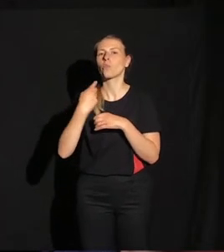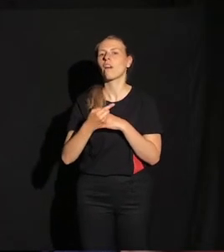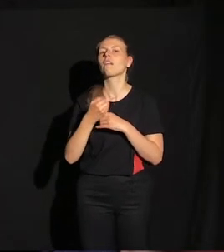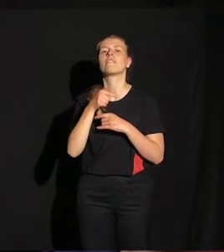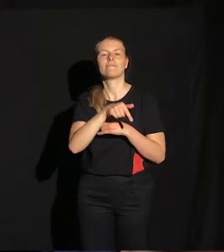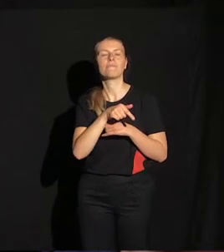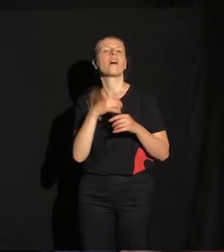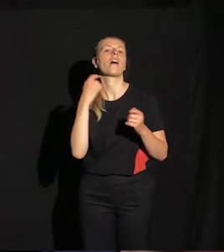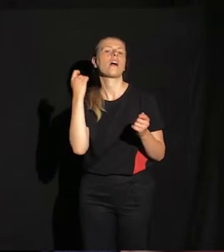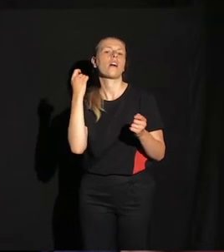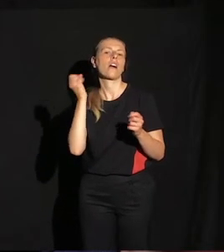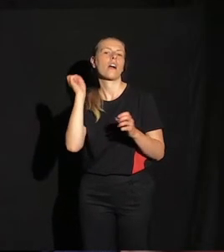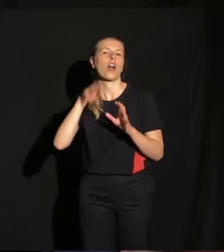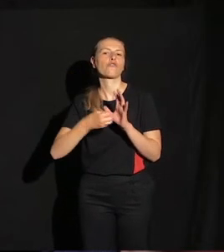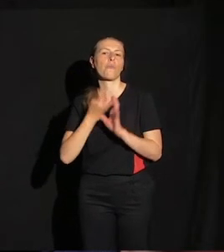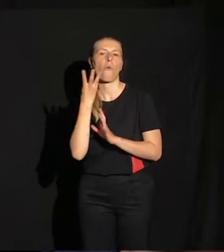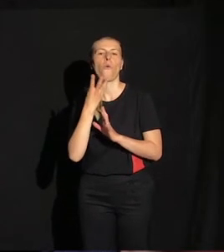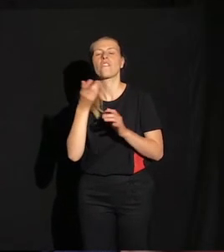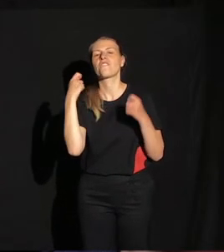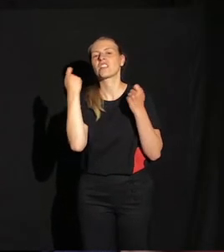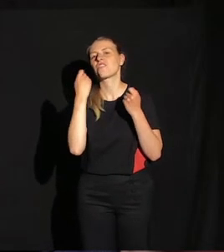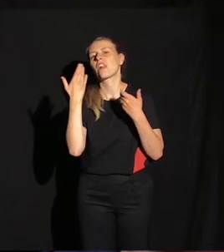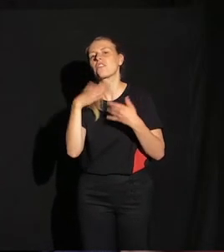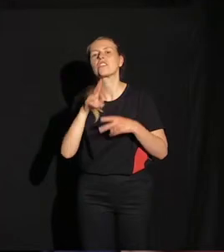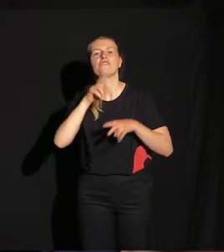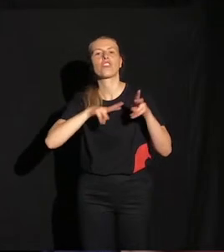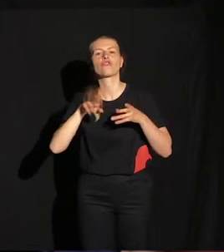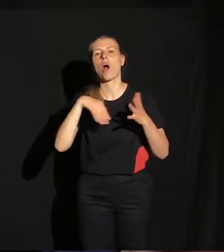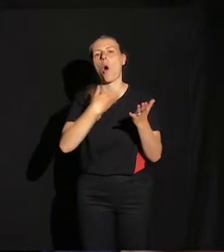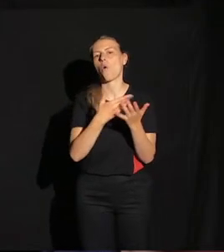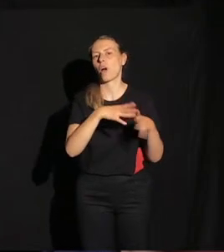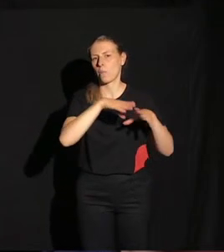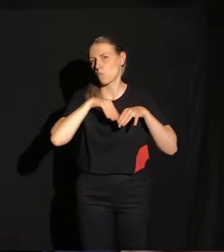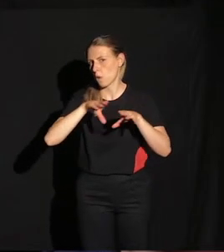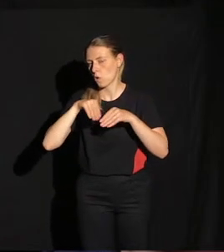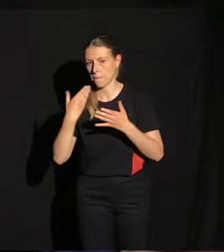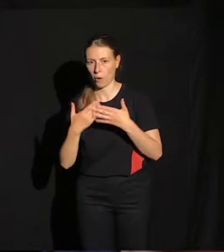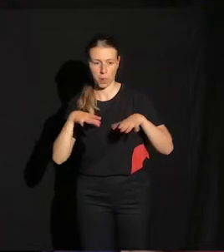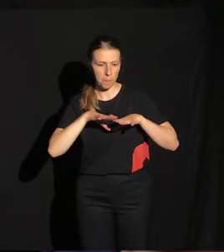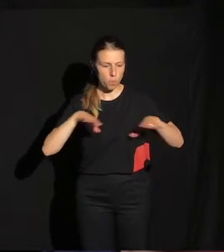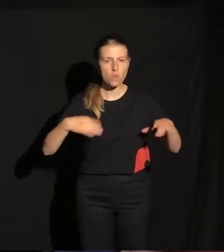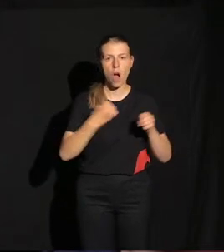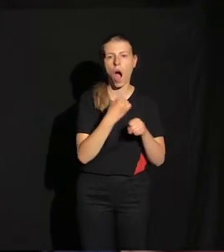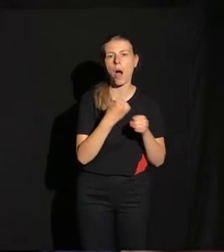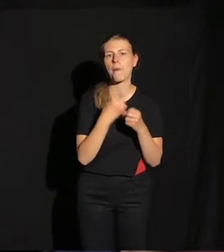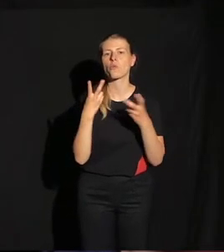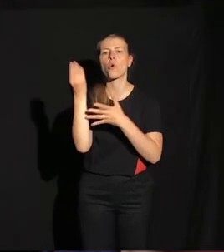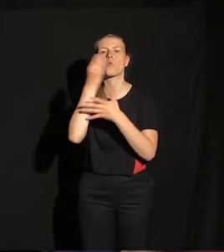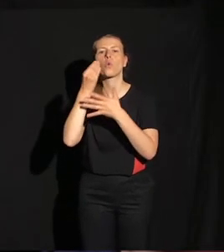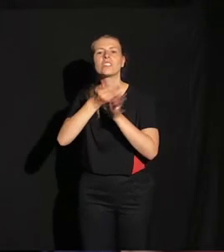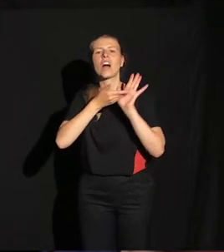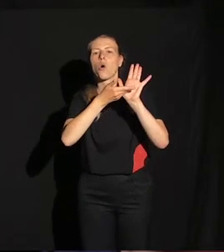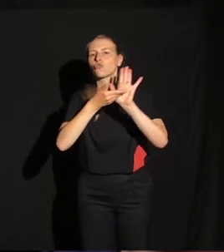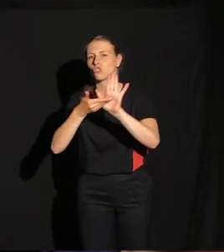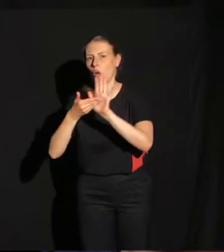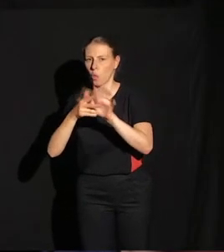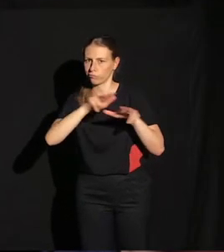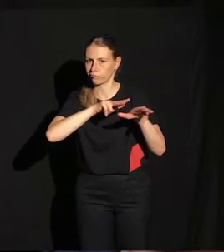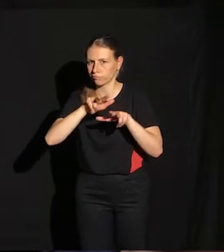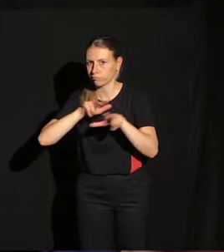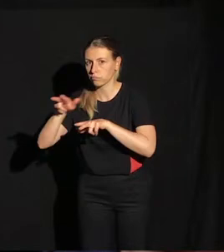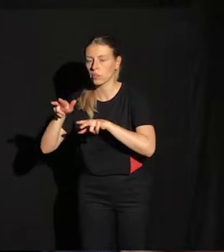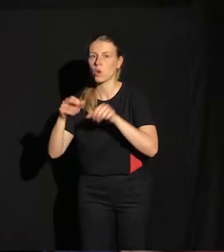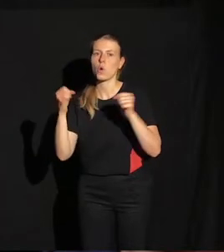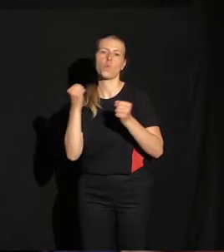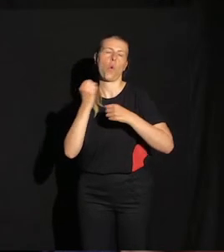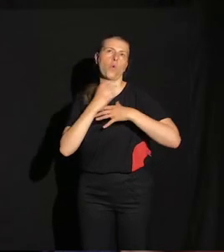unterschiedliche Aufgabenbereiche übernommen, wie zum Beispiel die Bühnenarbeit oder die Kunstausstellung. Und das hat riesig Spaß gemacht.